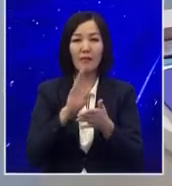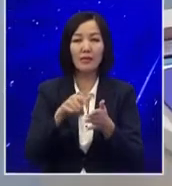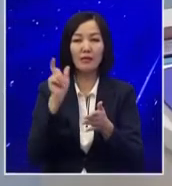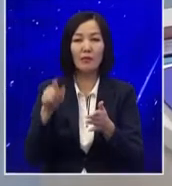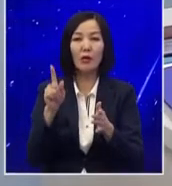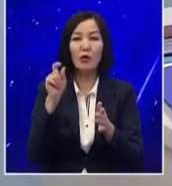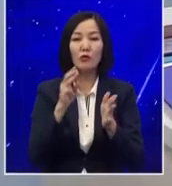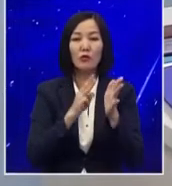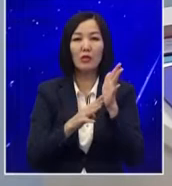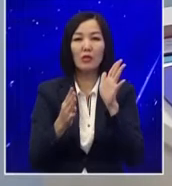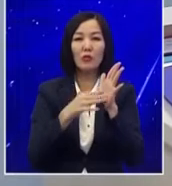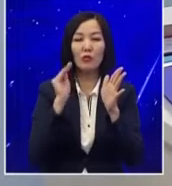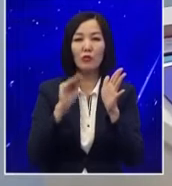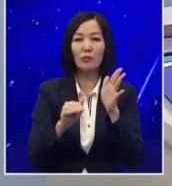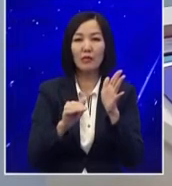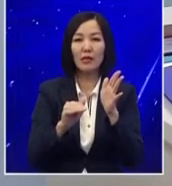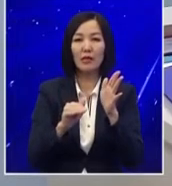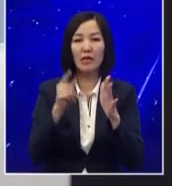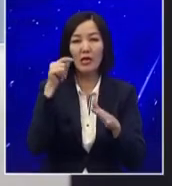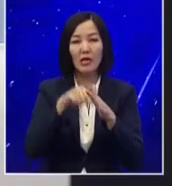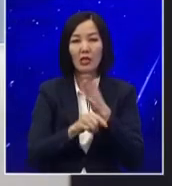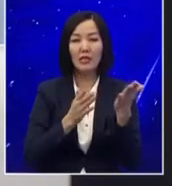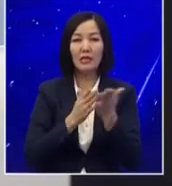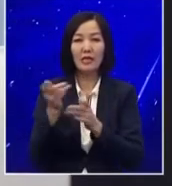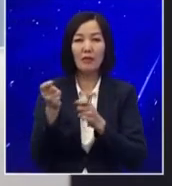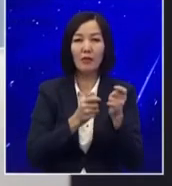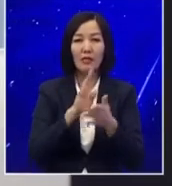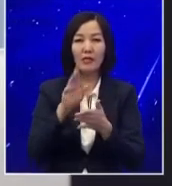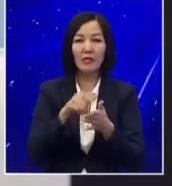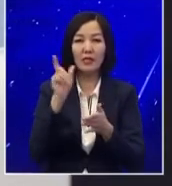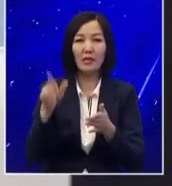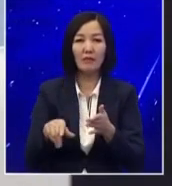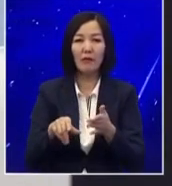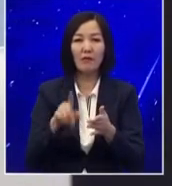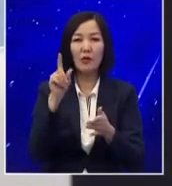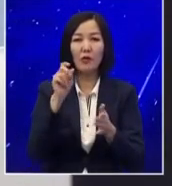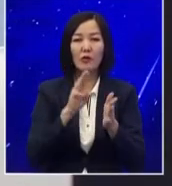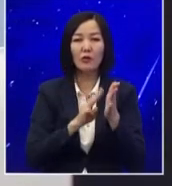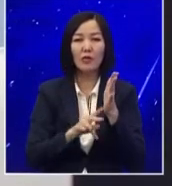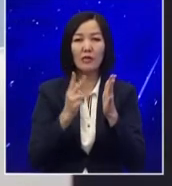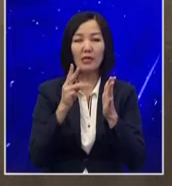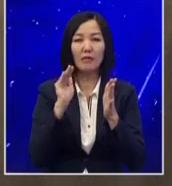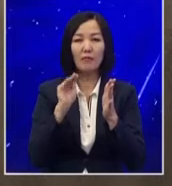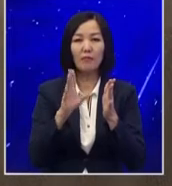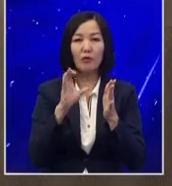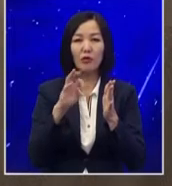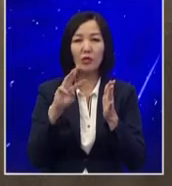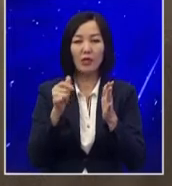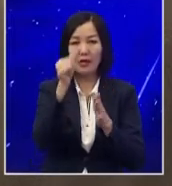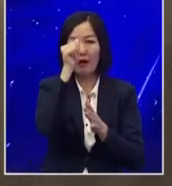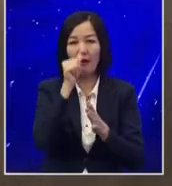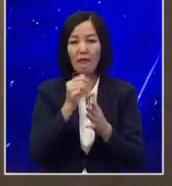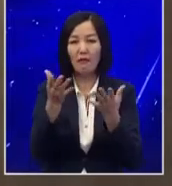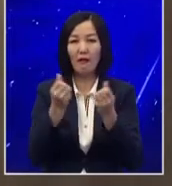басшысы 189 мың теңге. Ішкі саясат басқармасының басшысы Ғалиасқар Сарбаев болса 182 500